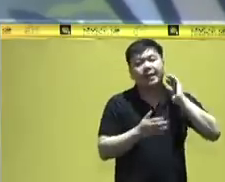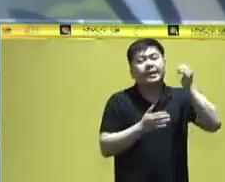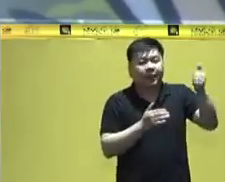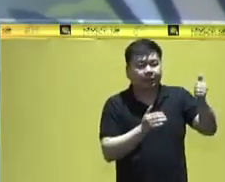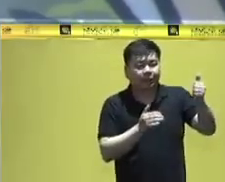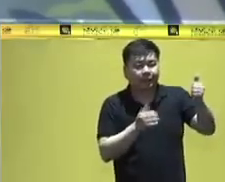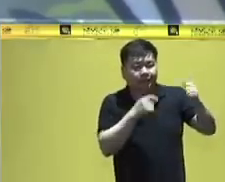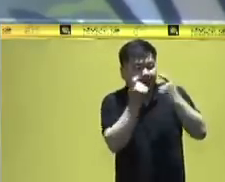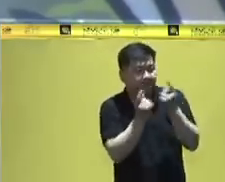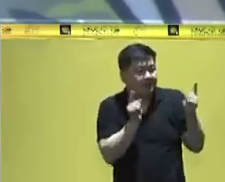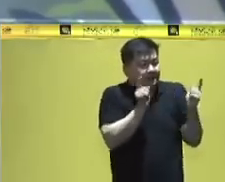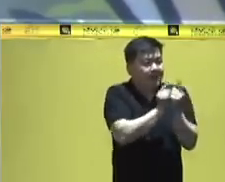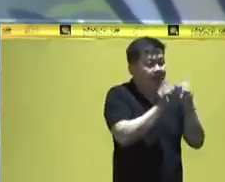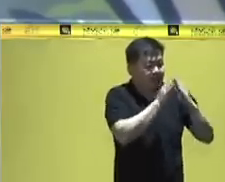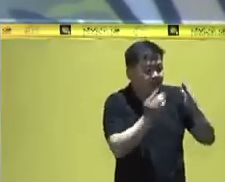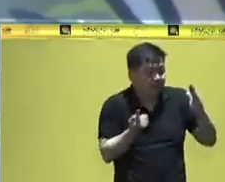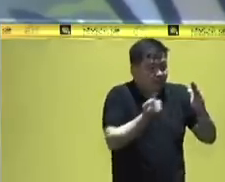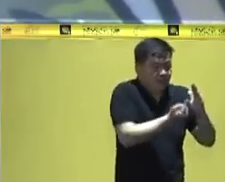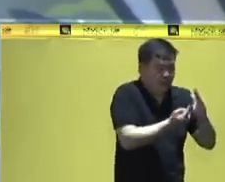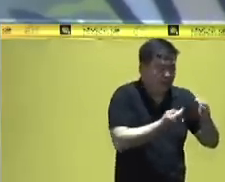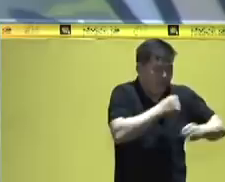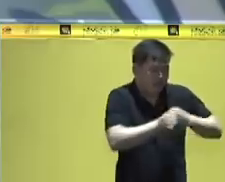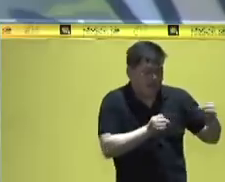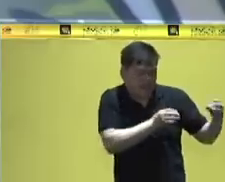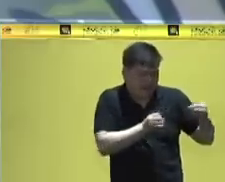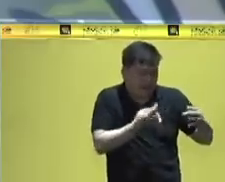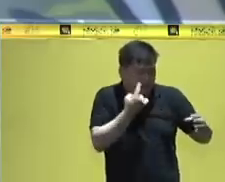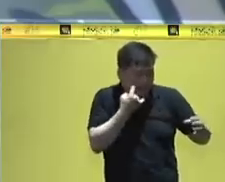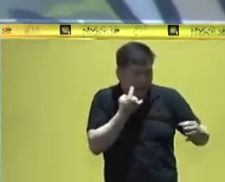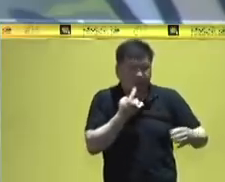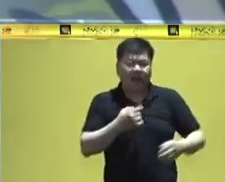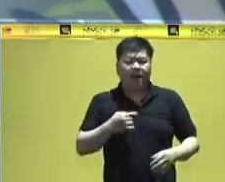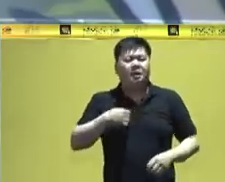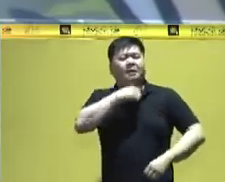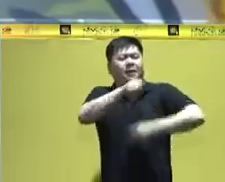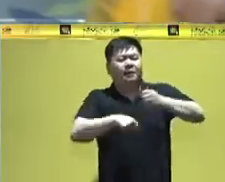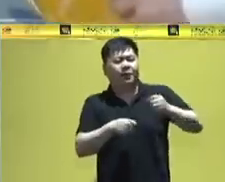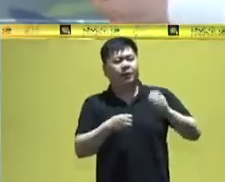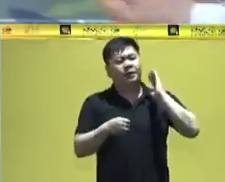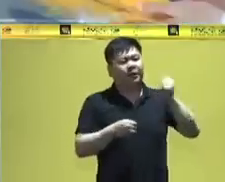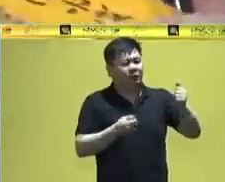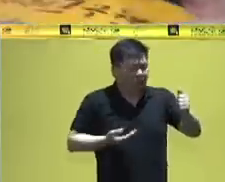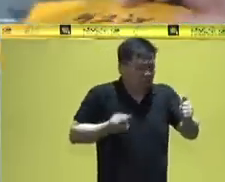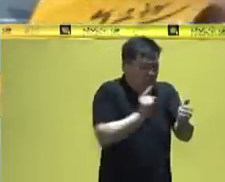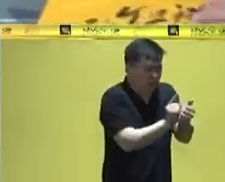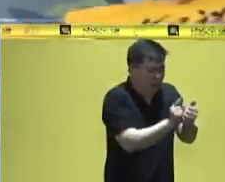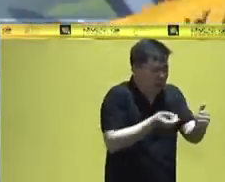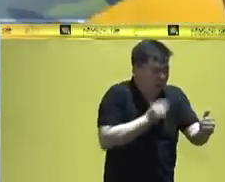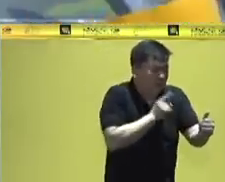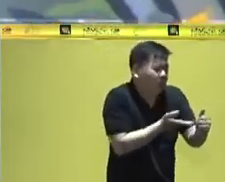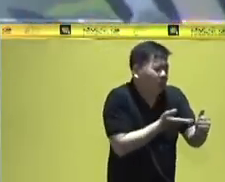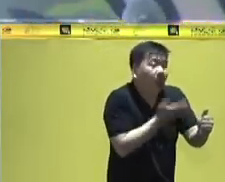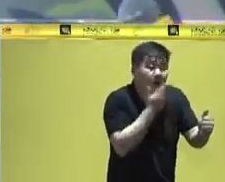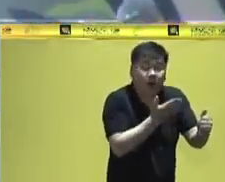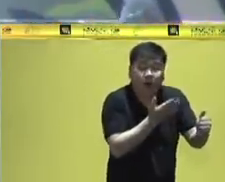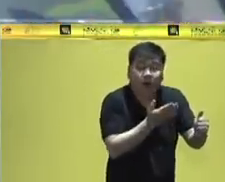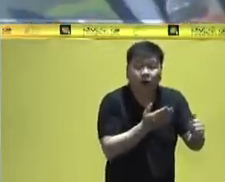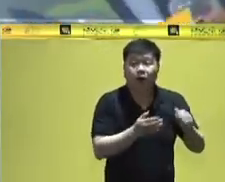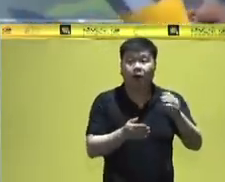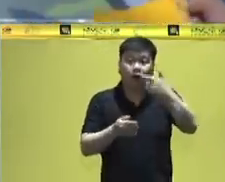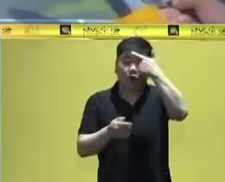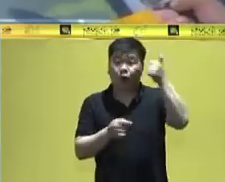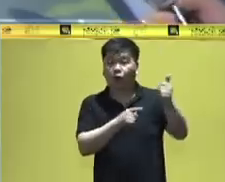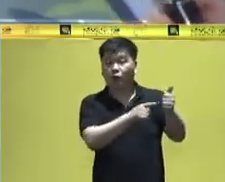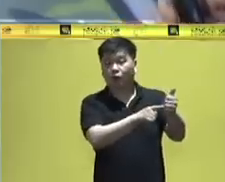관저에 출입하는 거가 굉장히 자유로웠고 아무 때나 대통령님 말씀을 들을 수 있었는데 제가 대통령님 그